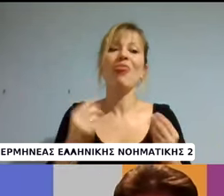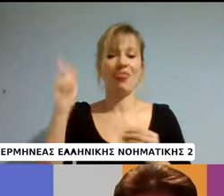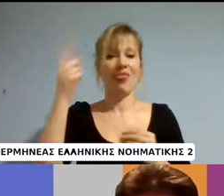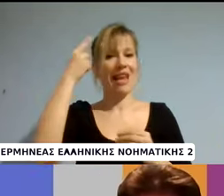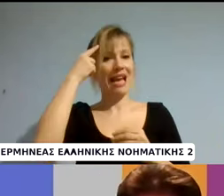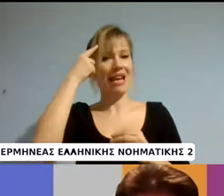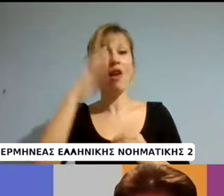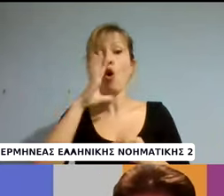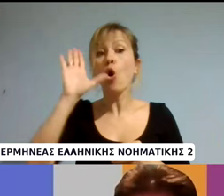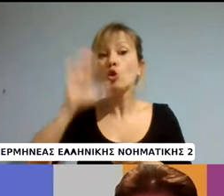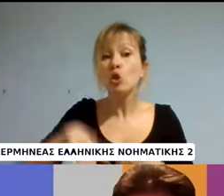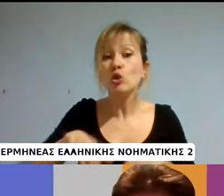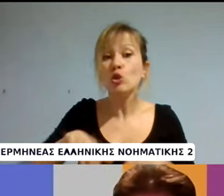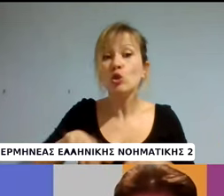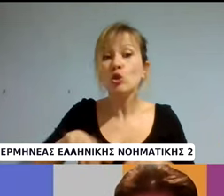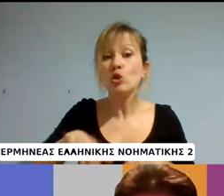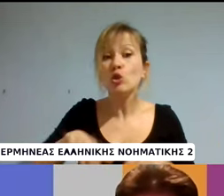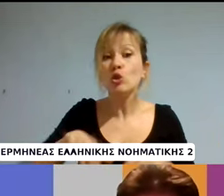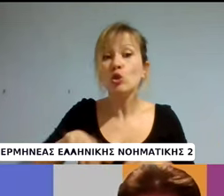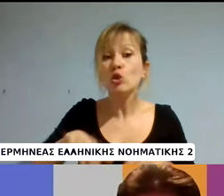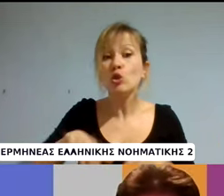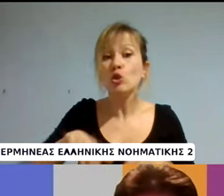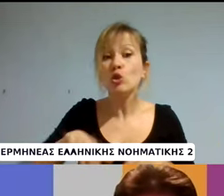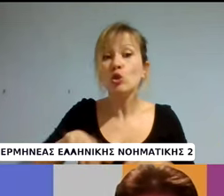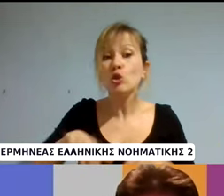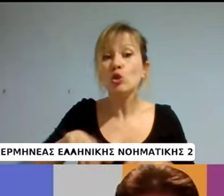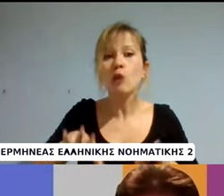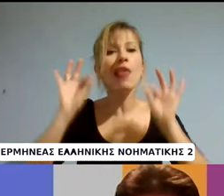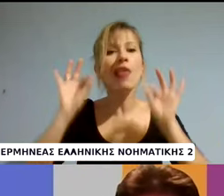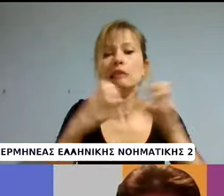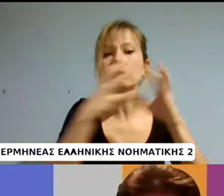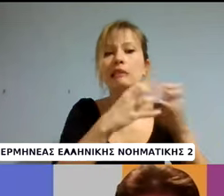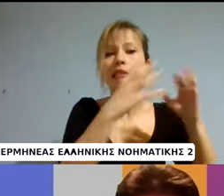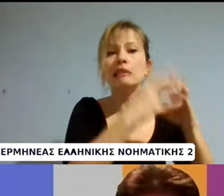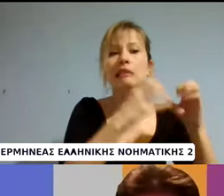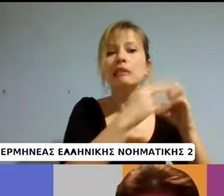να κονταροχτυπιόμαστε για το ποιος θα δώσει την χαμηλότερη αμοιβή.